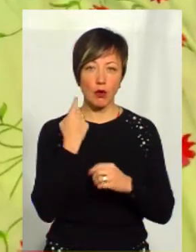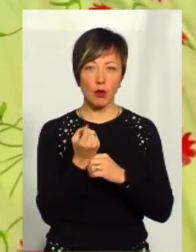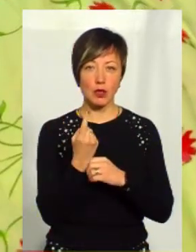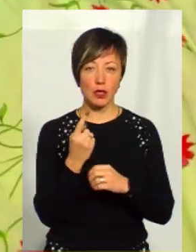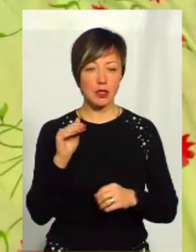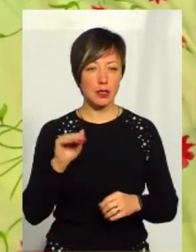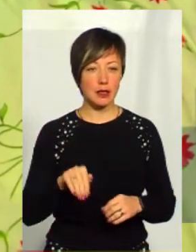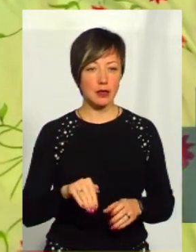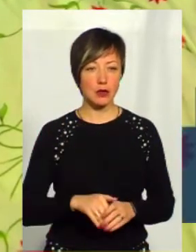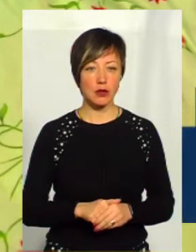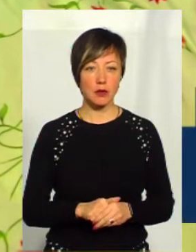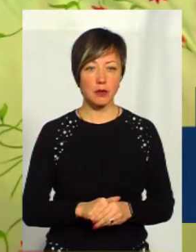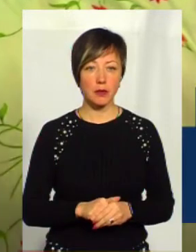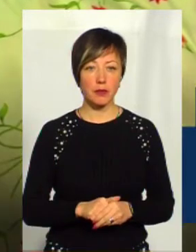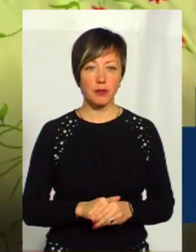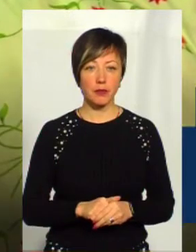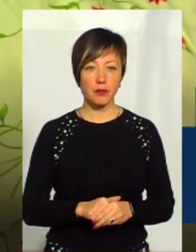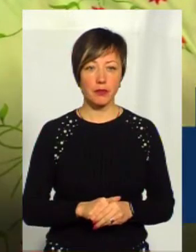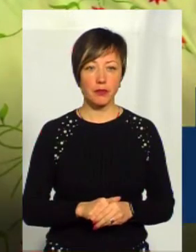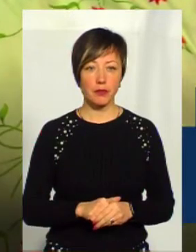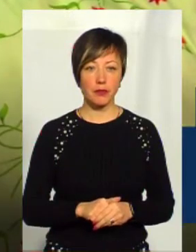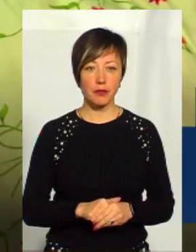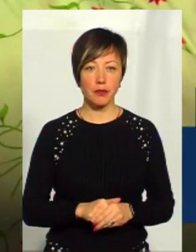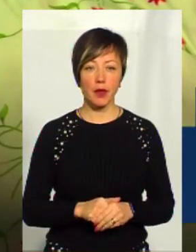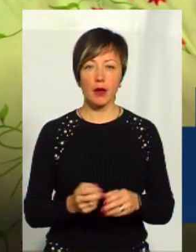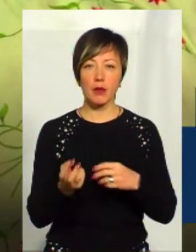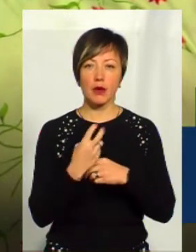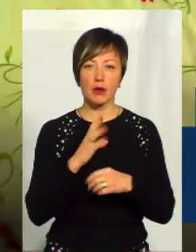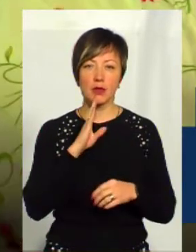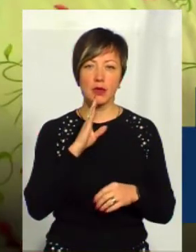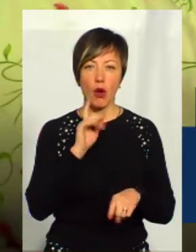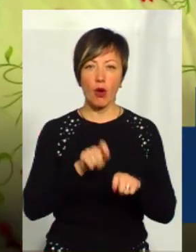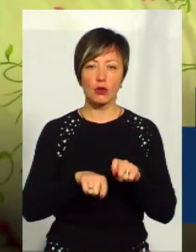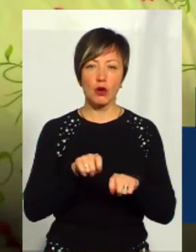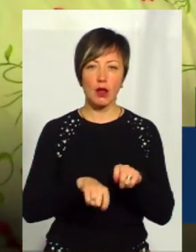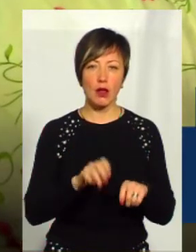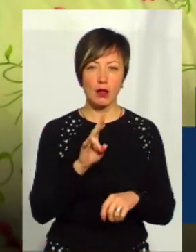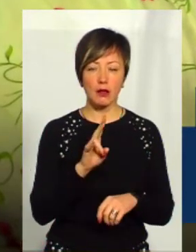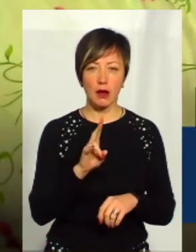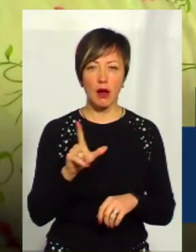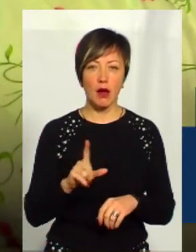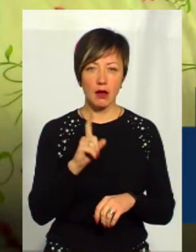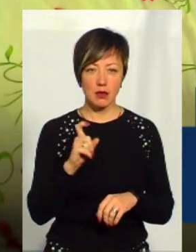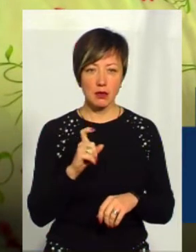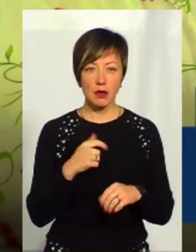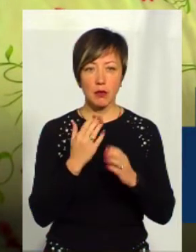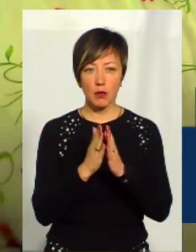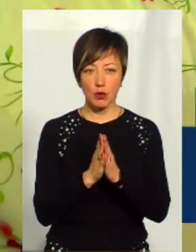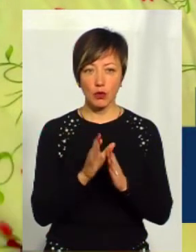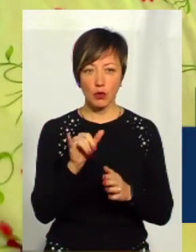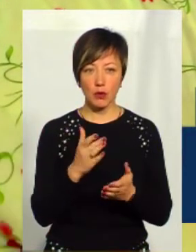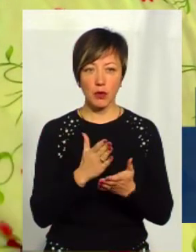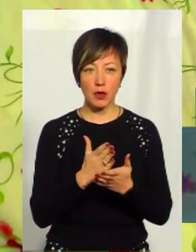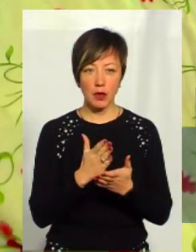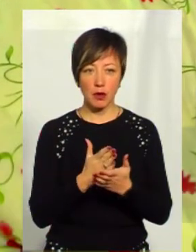11 тисяч. Тут приходить Наталя, яка по газові, цей контролер. Якова Наталочка, я тебе попрошу, в тебе ж є